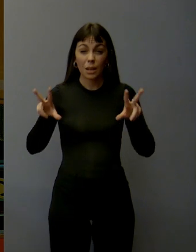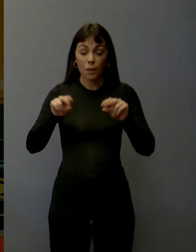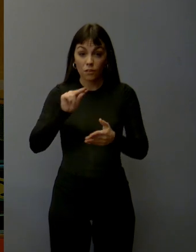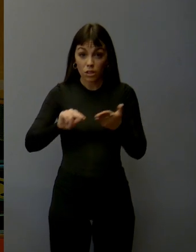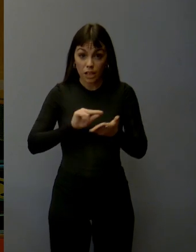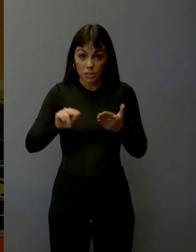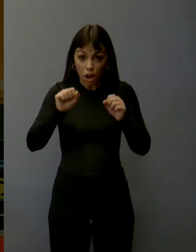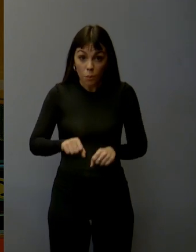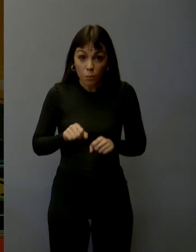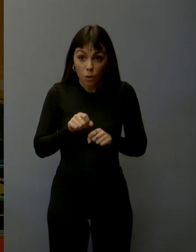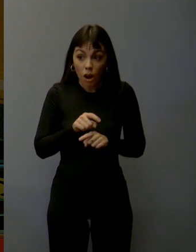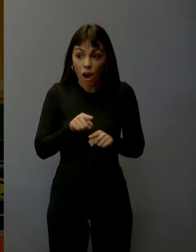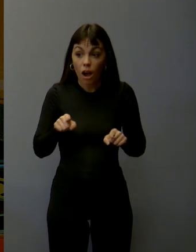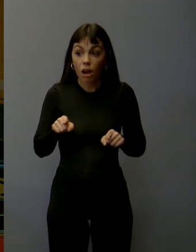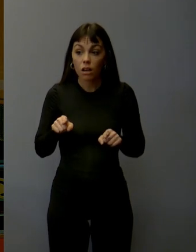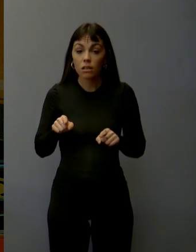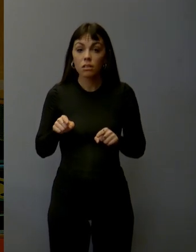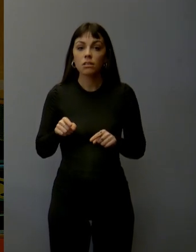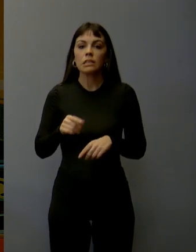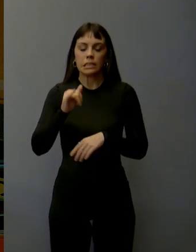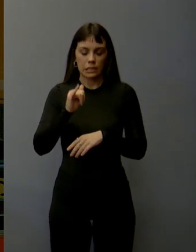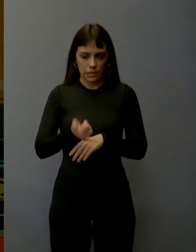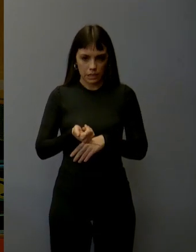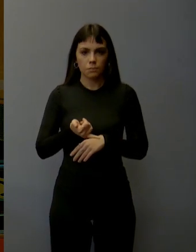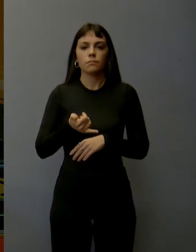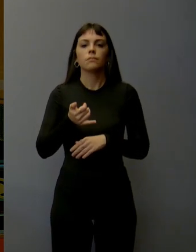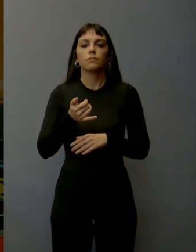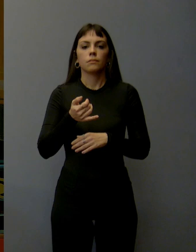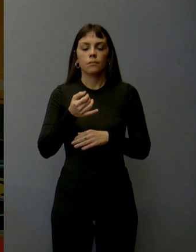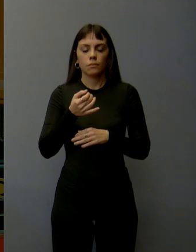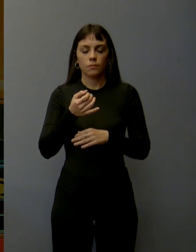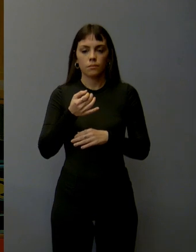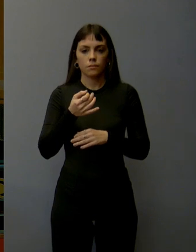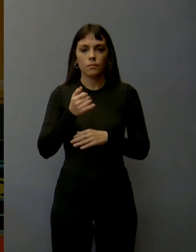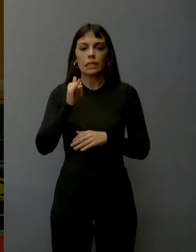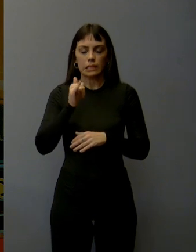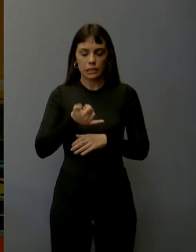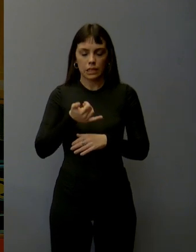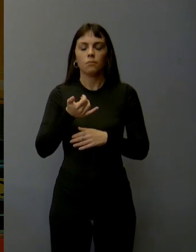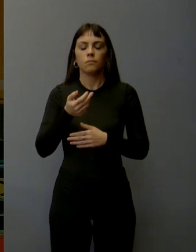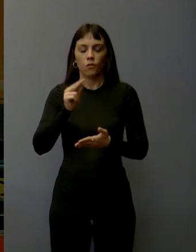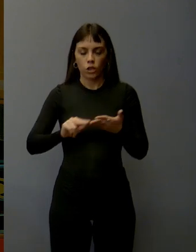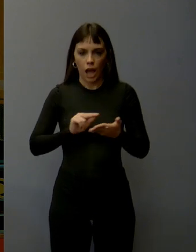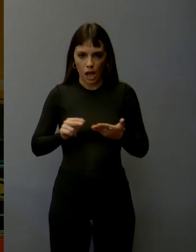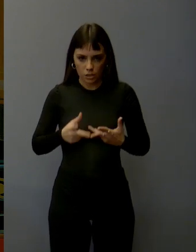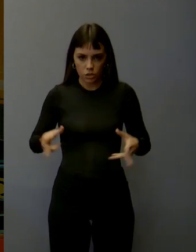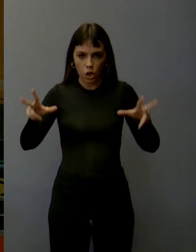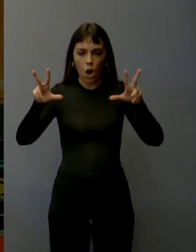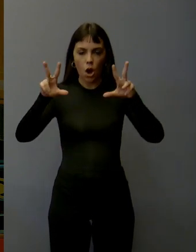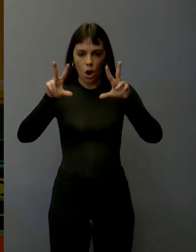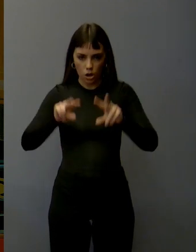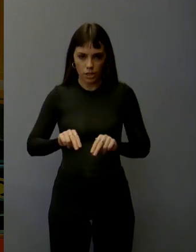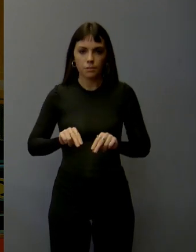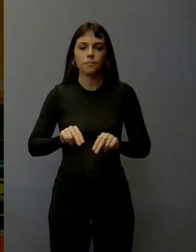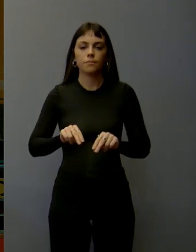votazione Sì ripetiamo Allora ripetiamo Allora ripetiamo ripetiamo la